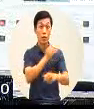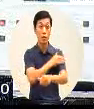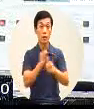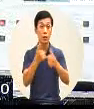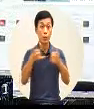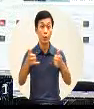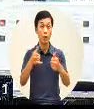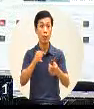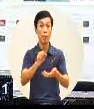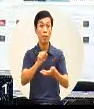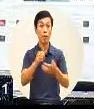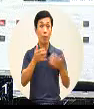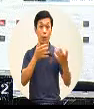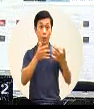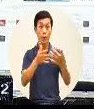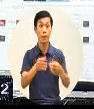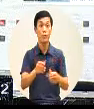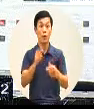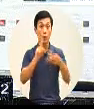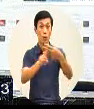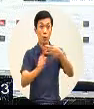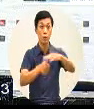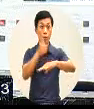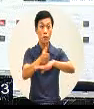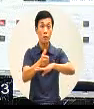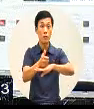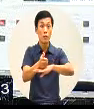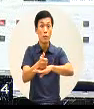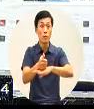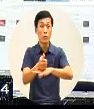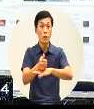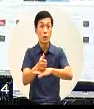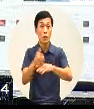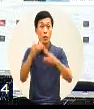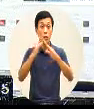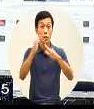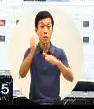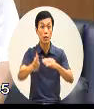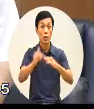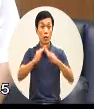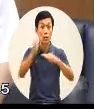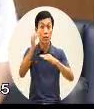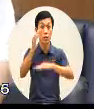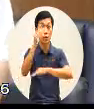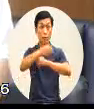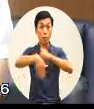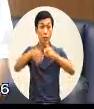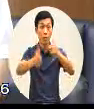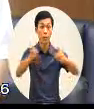主席。多谢主席哈，啊，你市长、副市长加你及主管。